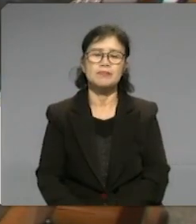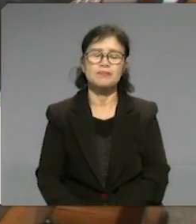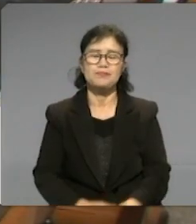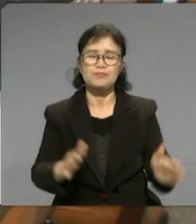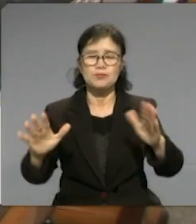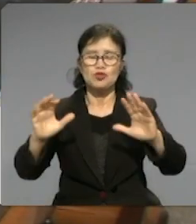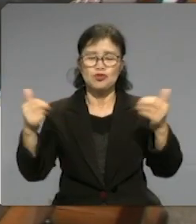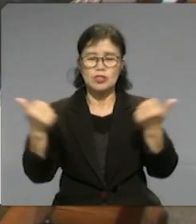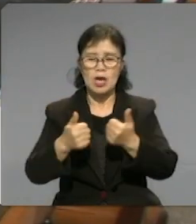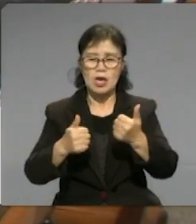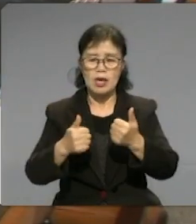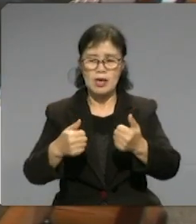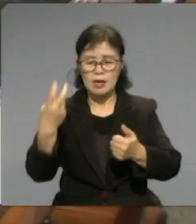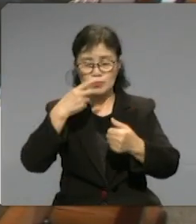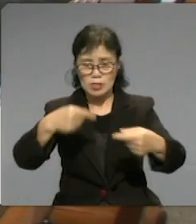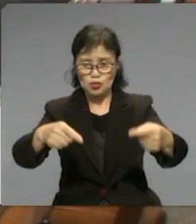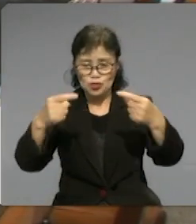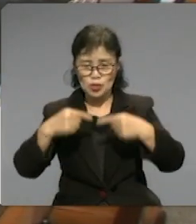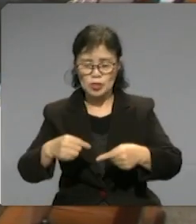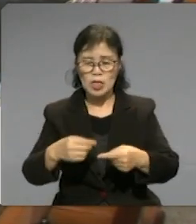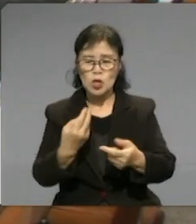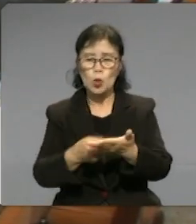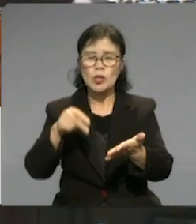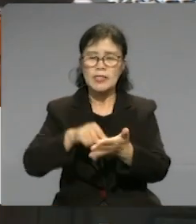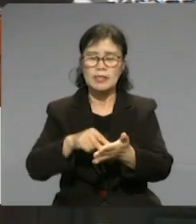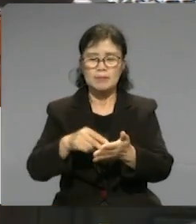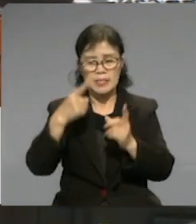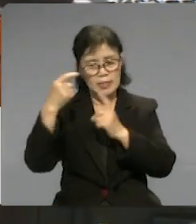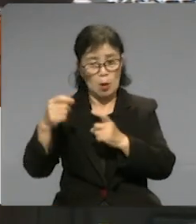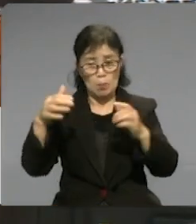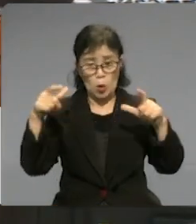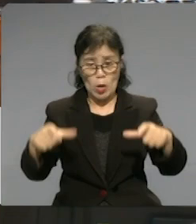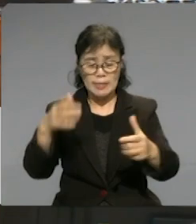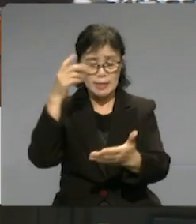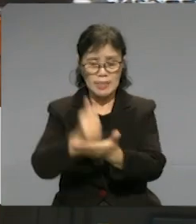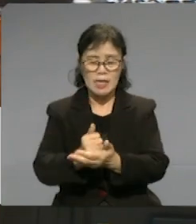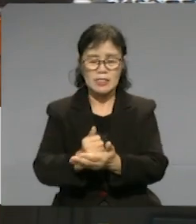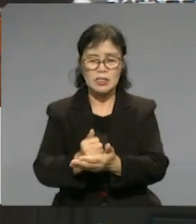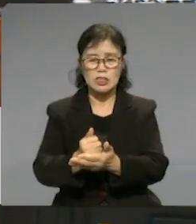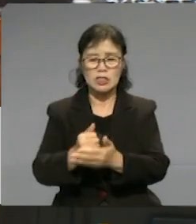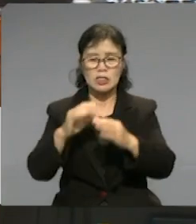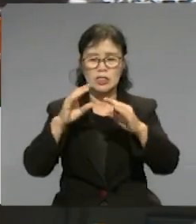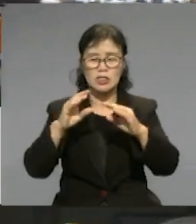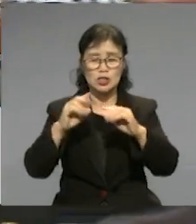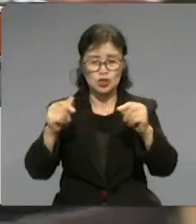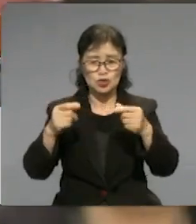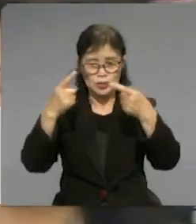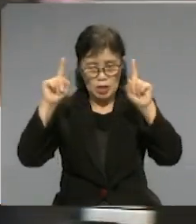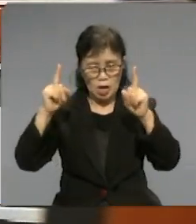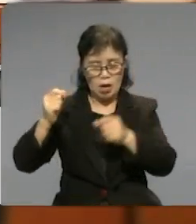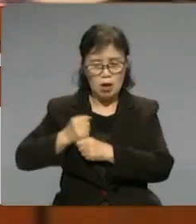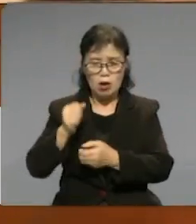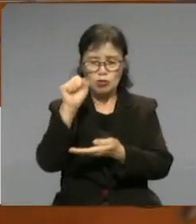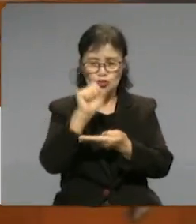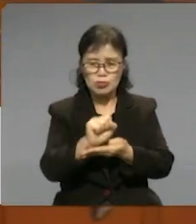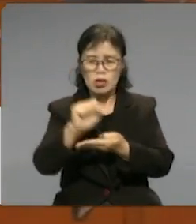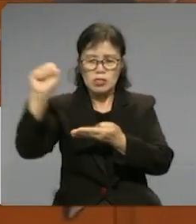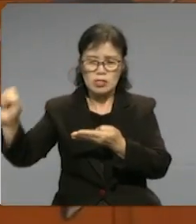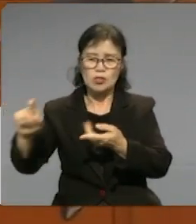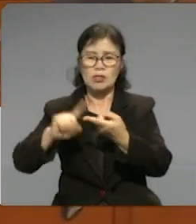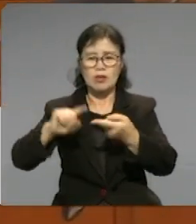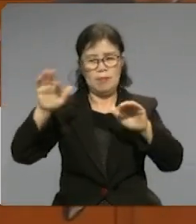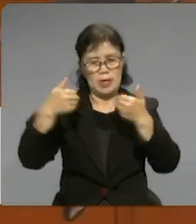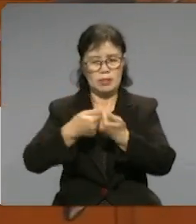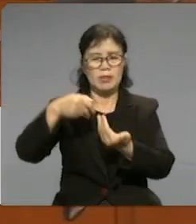국회정무위 국감에 출석한 한 시준 독립기념 관장이 육군사관학교의 홍범도 장군 흉상 이전에 대해 반대하는 입장을